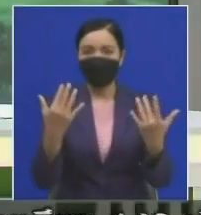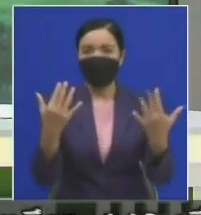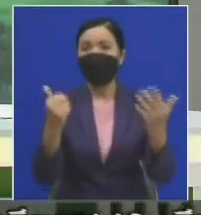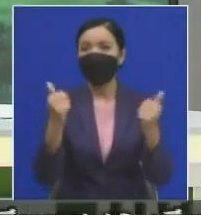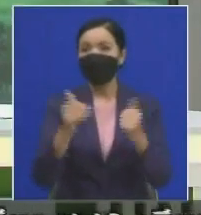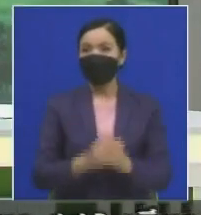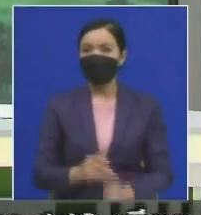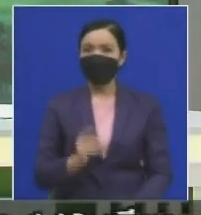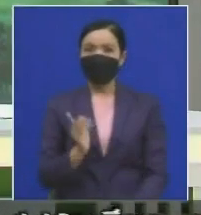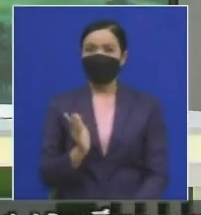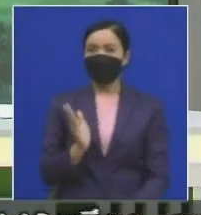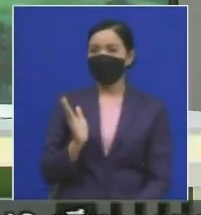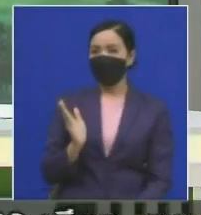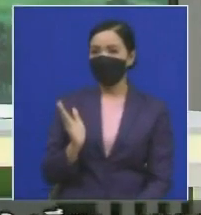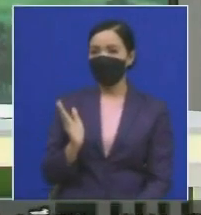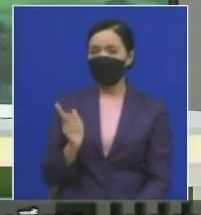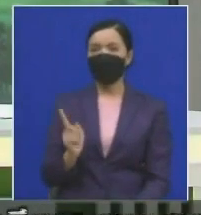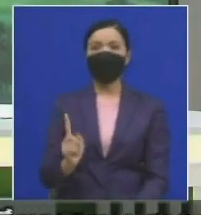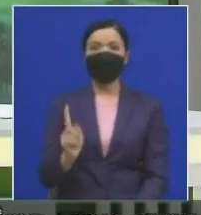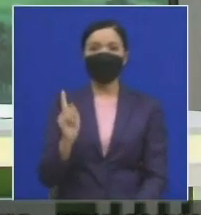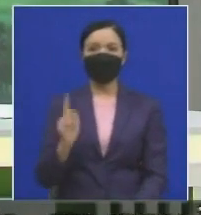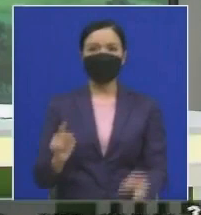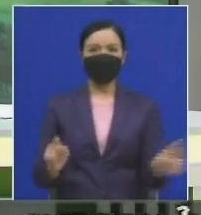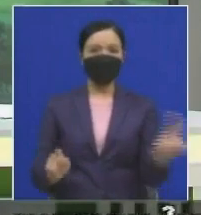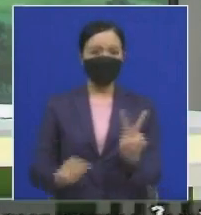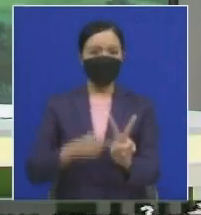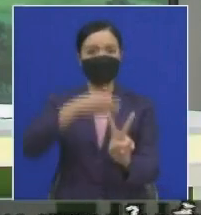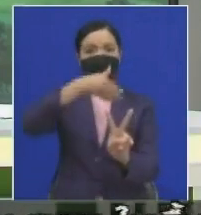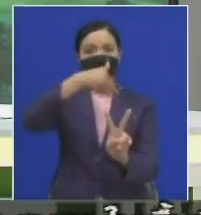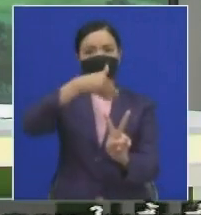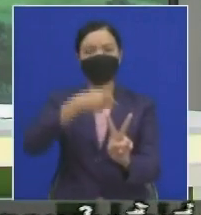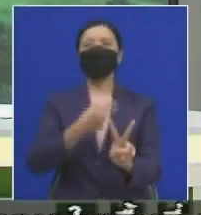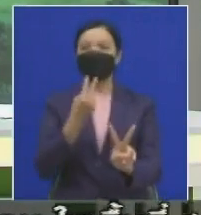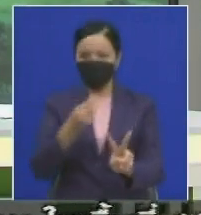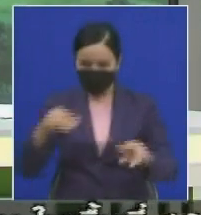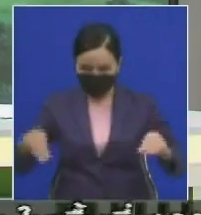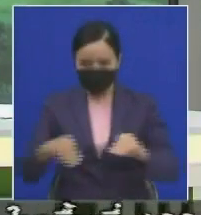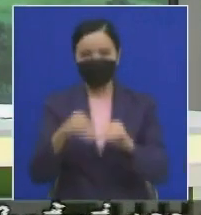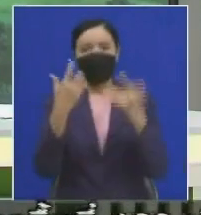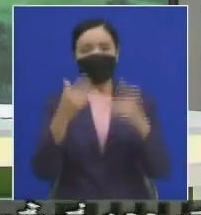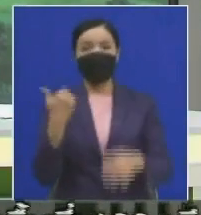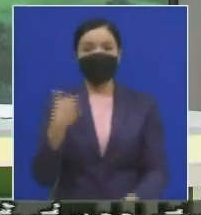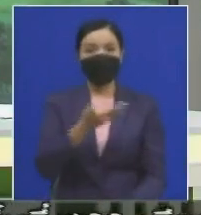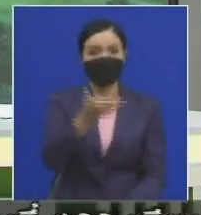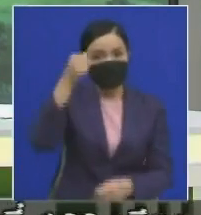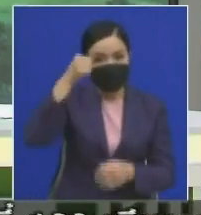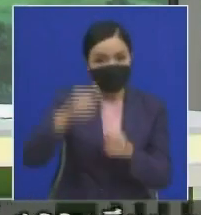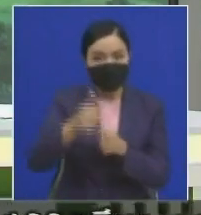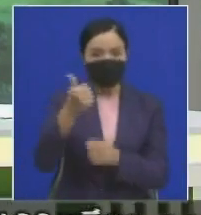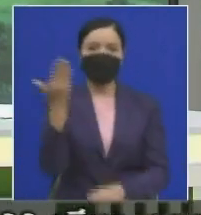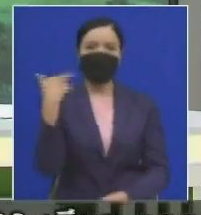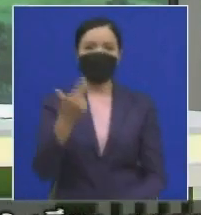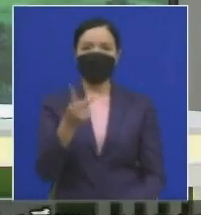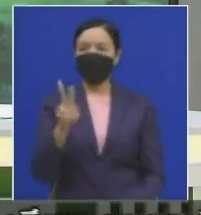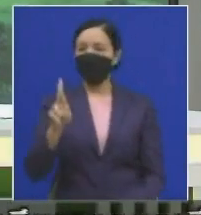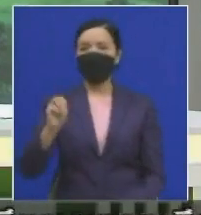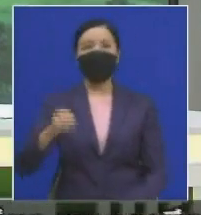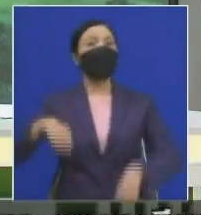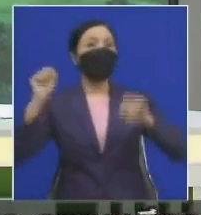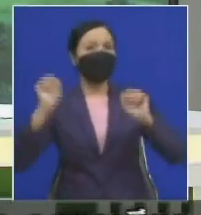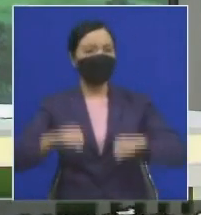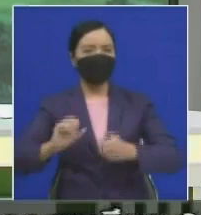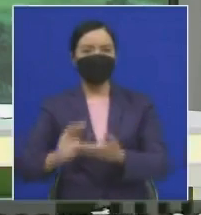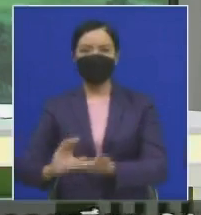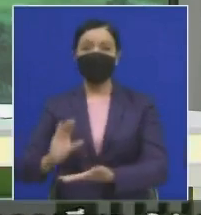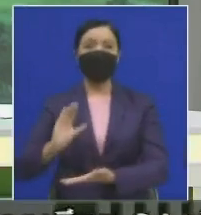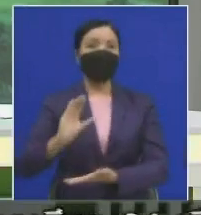แล้วก็เทียอยดานหงนี้นะครับด้านหันี้ก็คือสิงที่กำลงจะเกิดขึ้นถาผชมคงจไดหมวันนี้ อ. อ. ให้มีการ